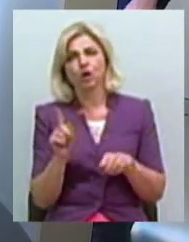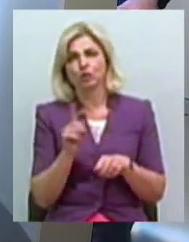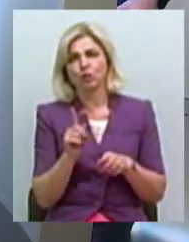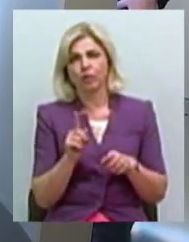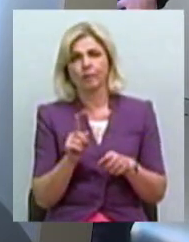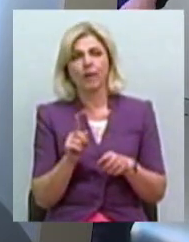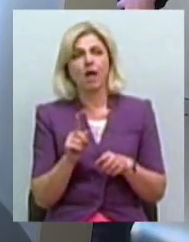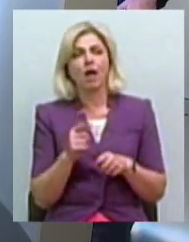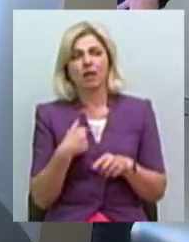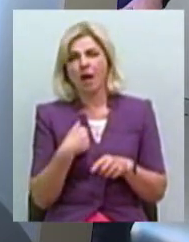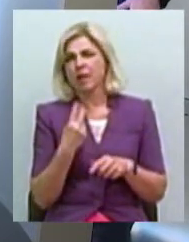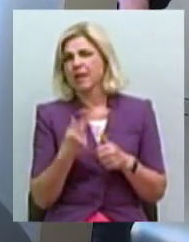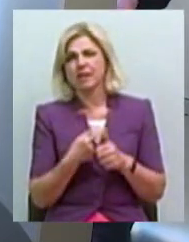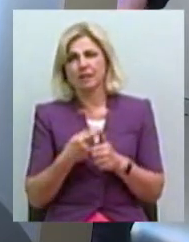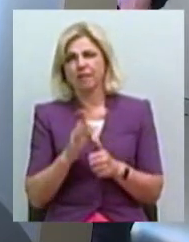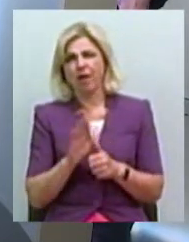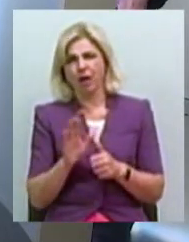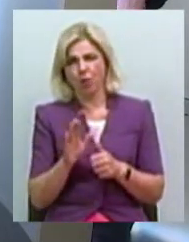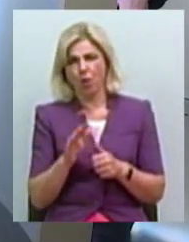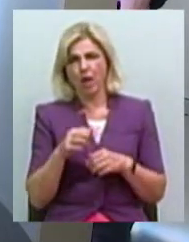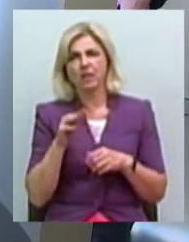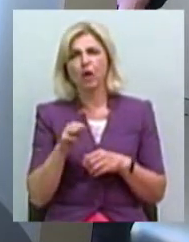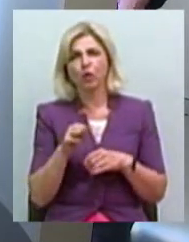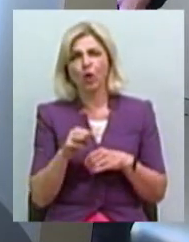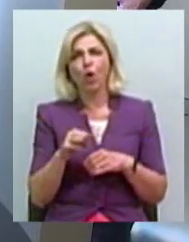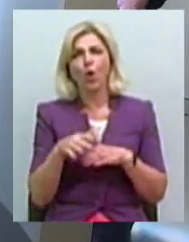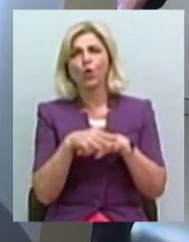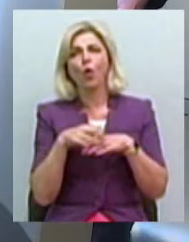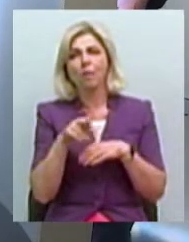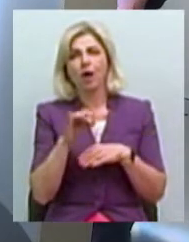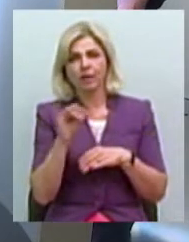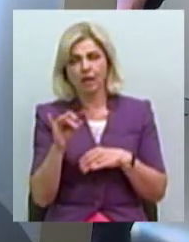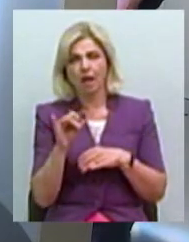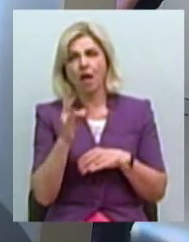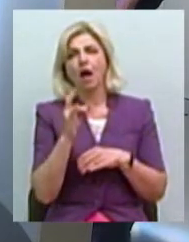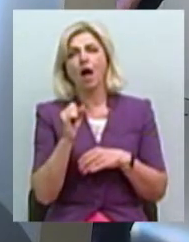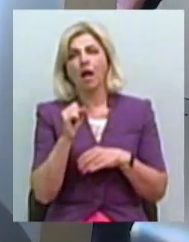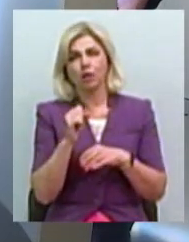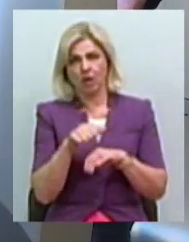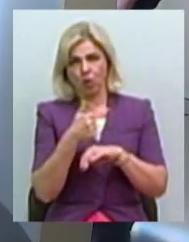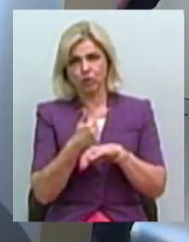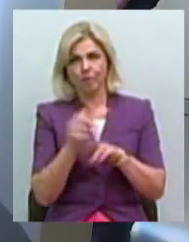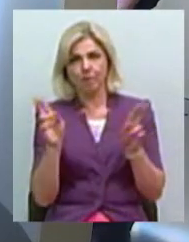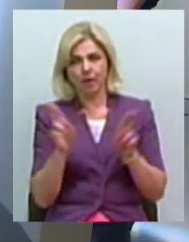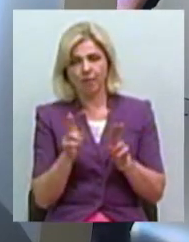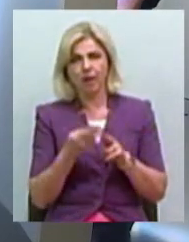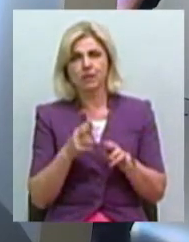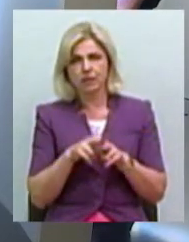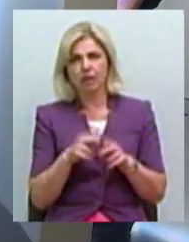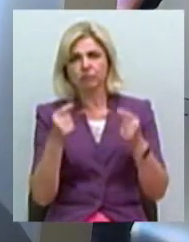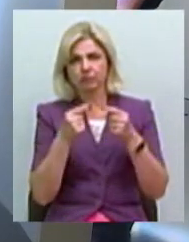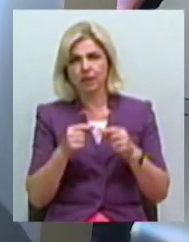окремі назви об'єднаних громад, але основний принцип, згідно закону, це добровільне